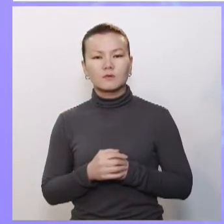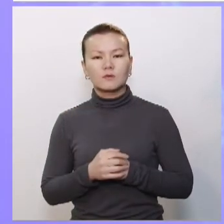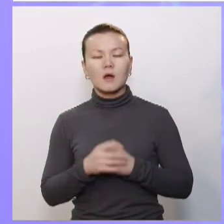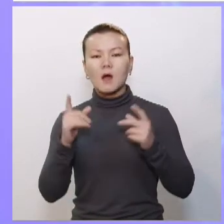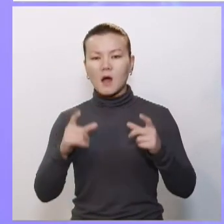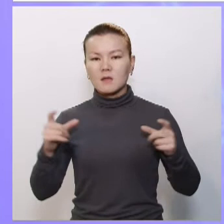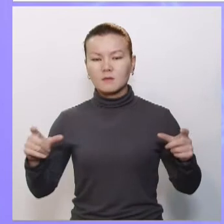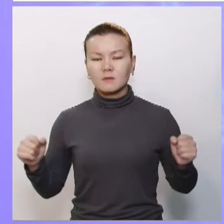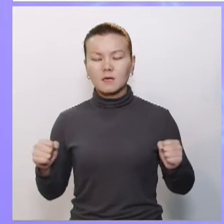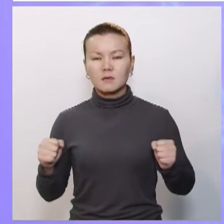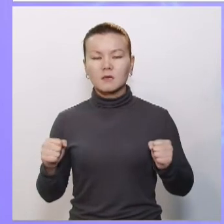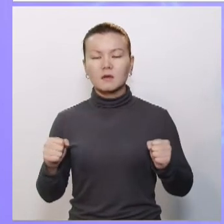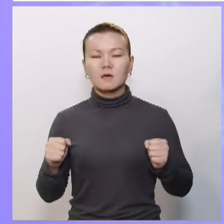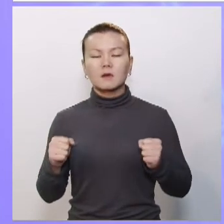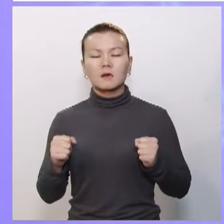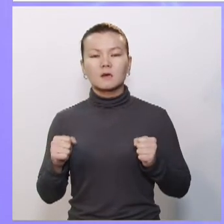адамдар бак тигишет.